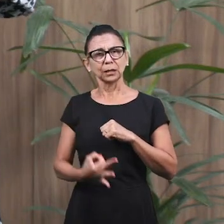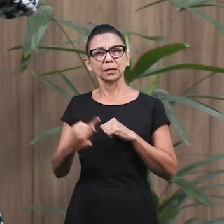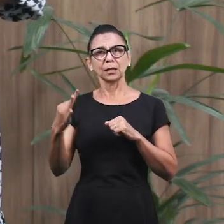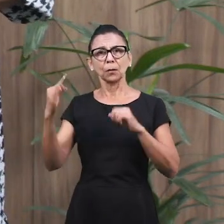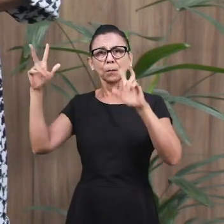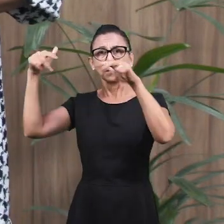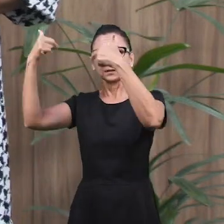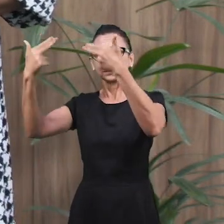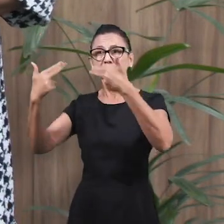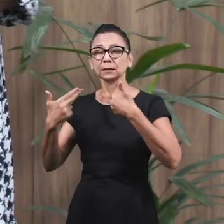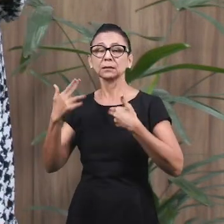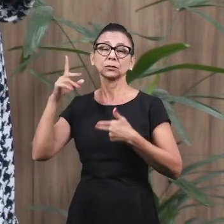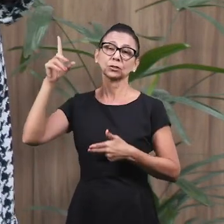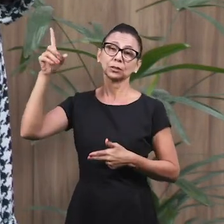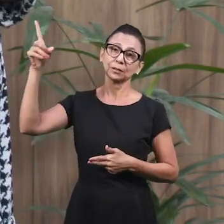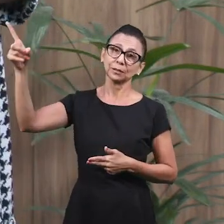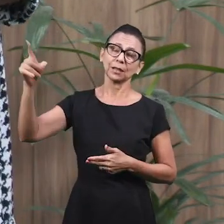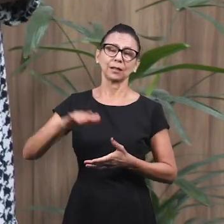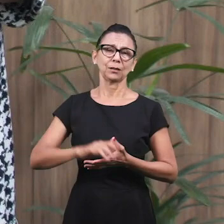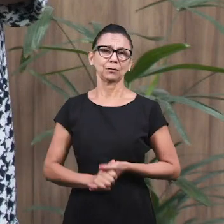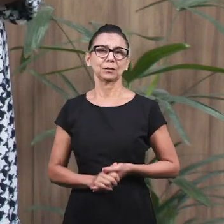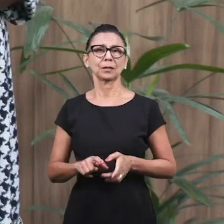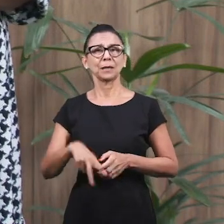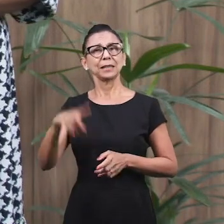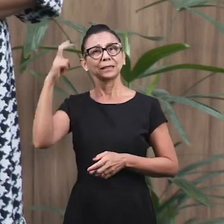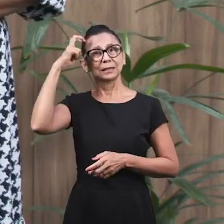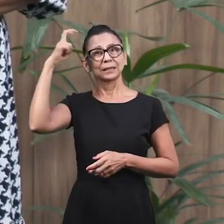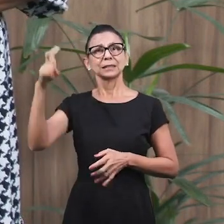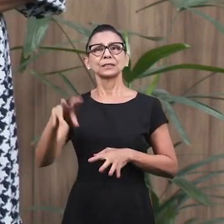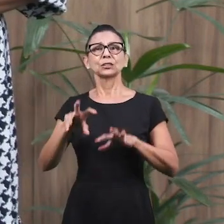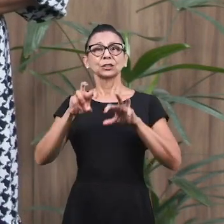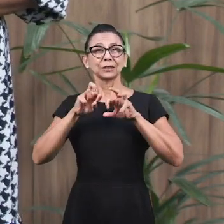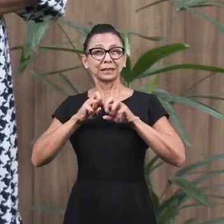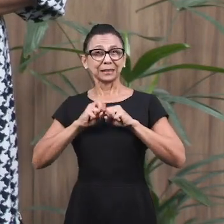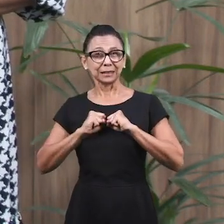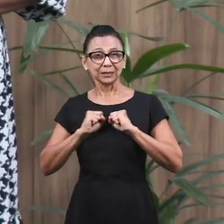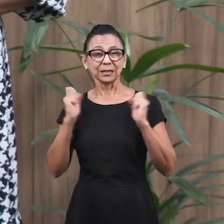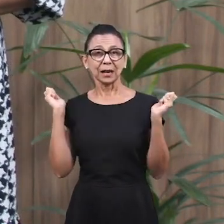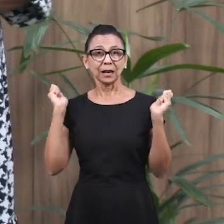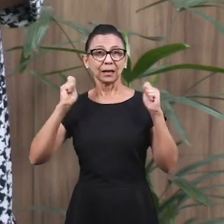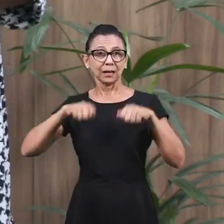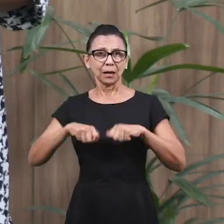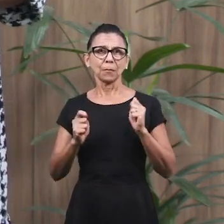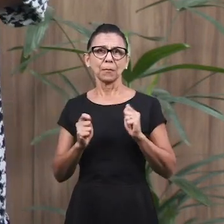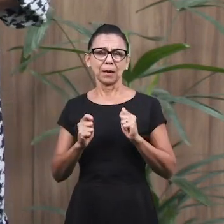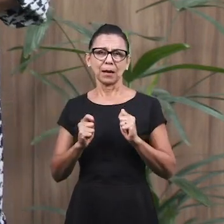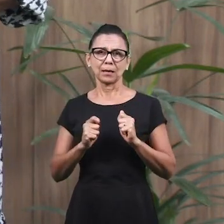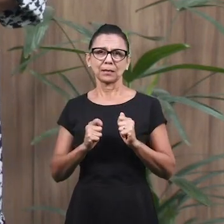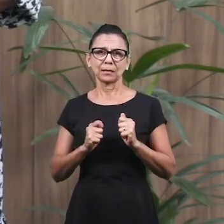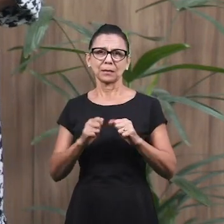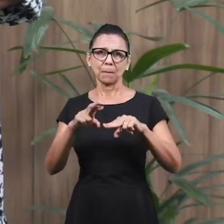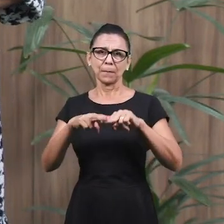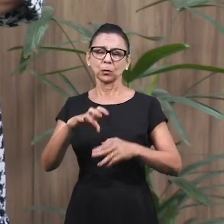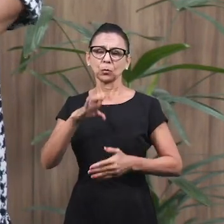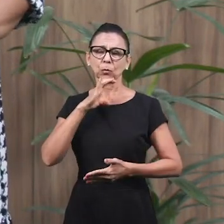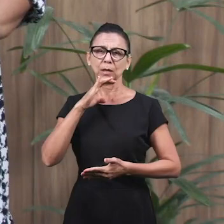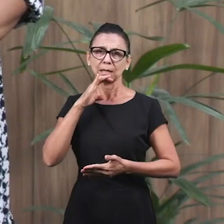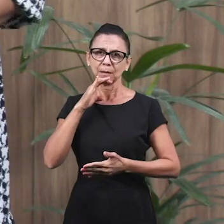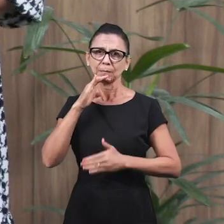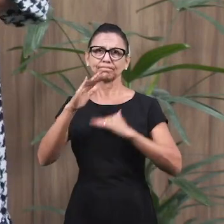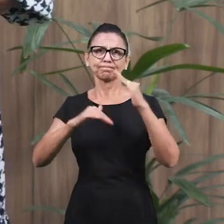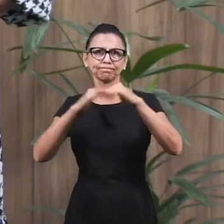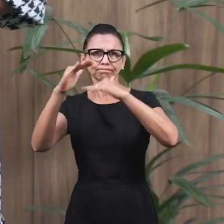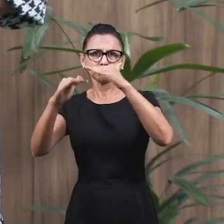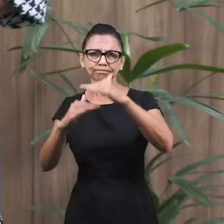разум, не забывай этого, не уклоняйся от слов уст моих. Приобретайте мудрость, приобретайте разум